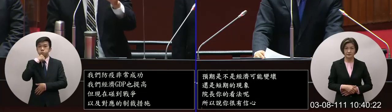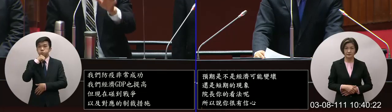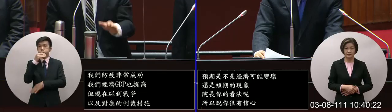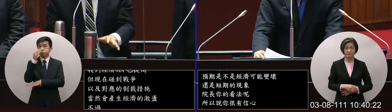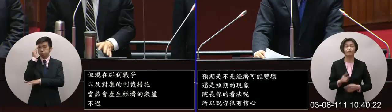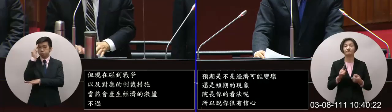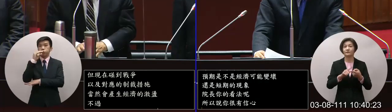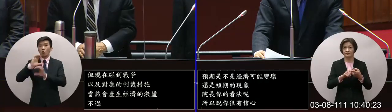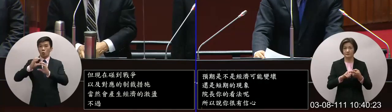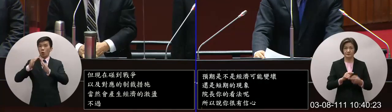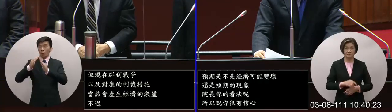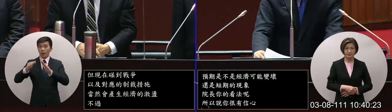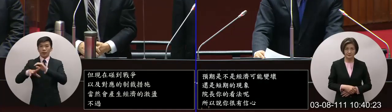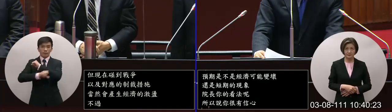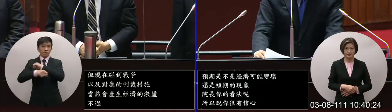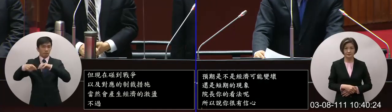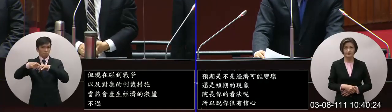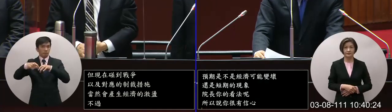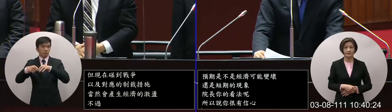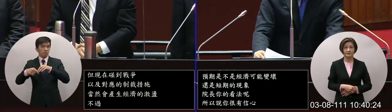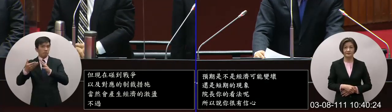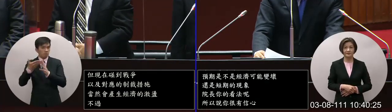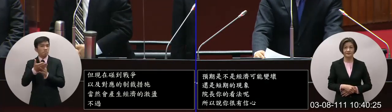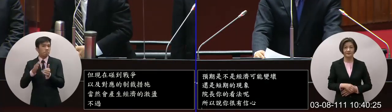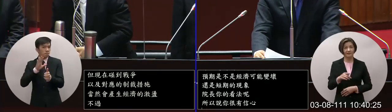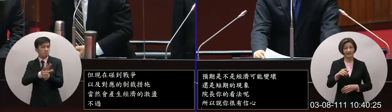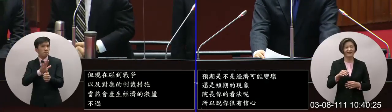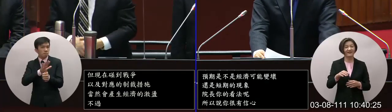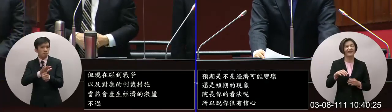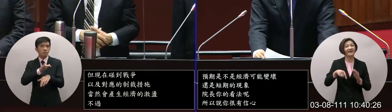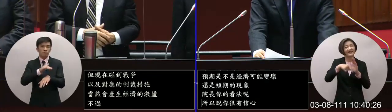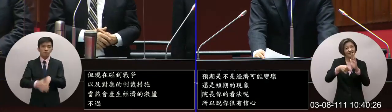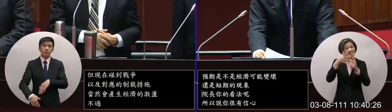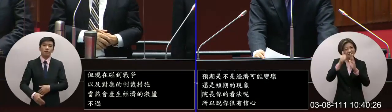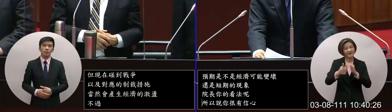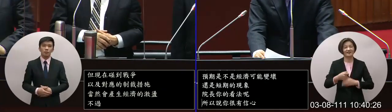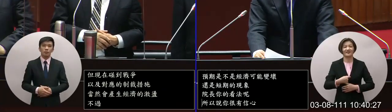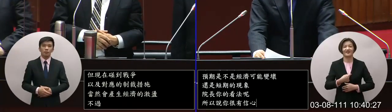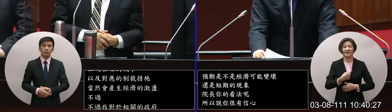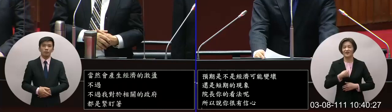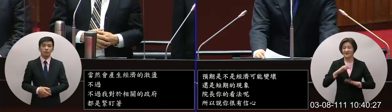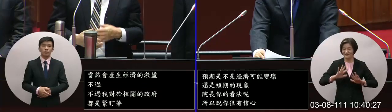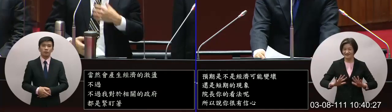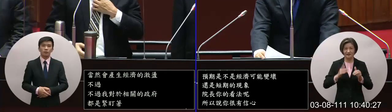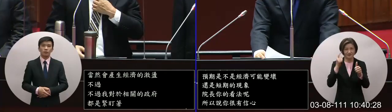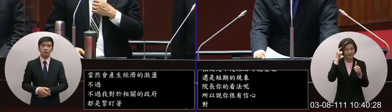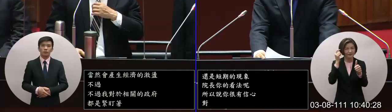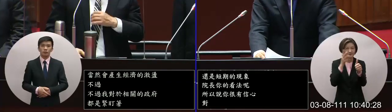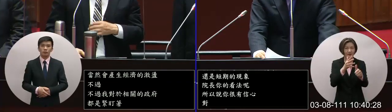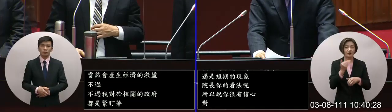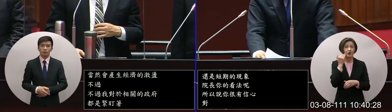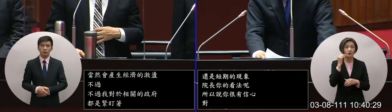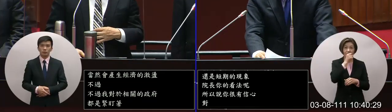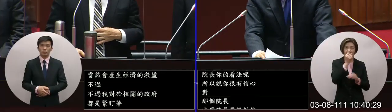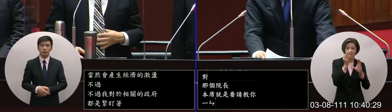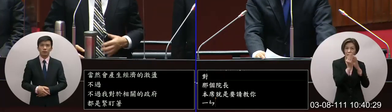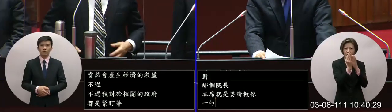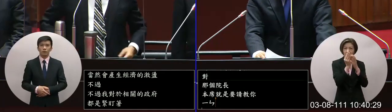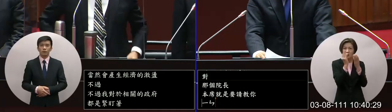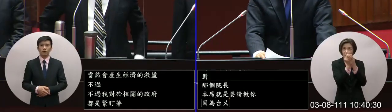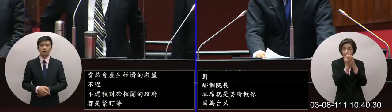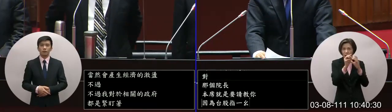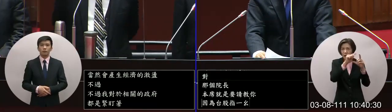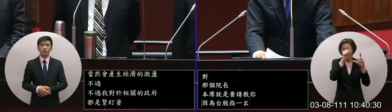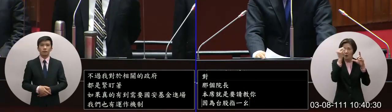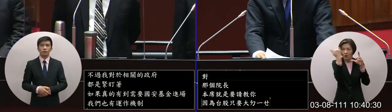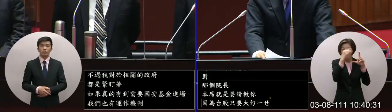场， 对， 我们也有运作机制。 那个院长，本席就是要请教你，因为台股只要大跌，大家都会想到政